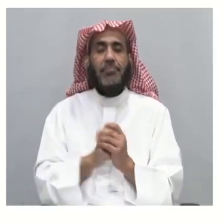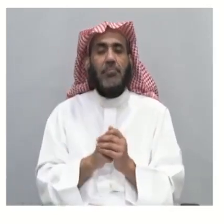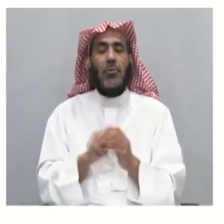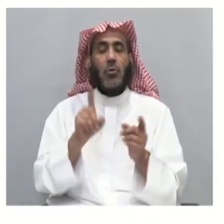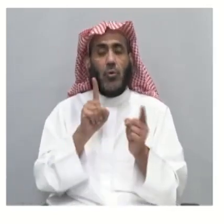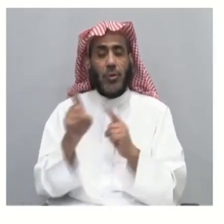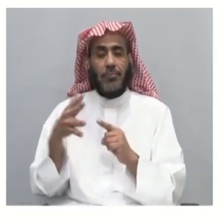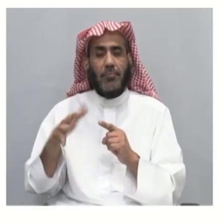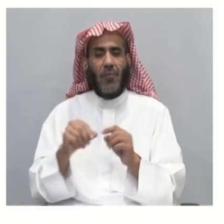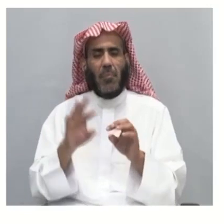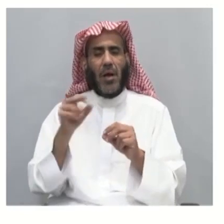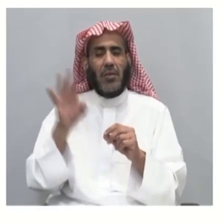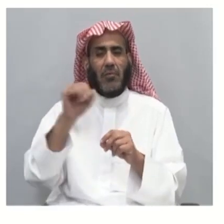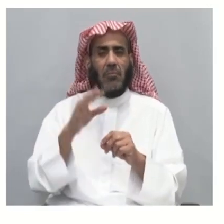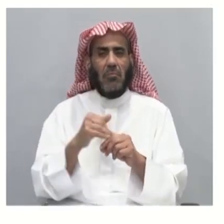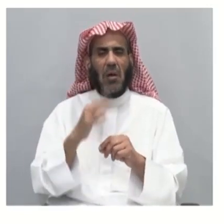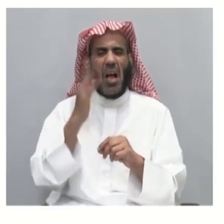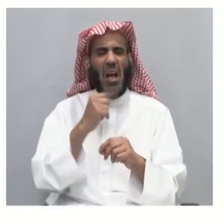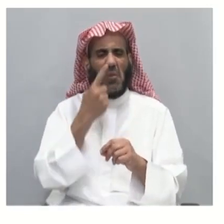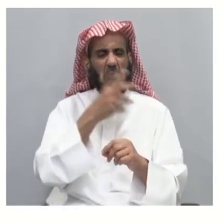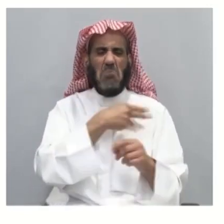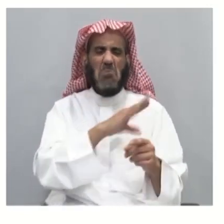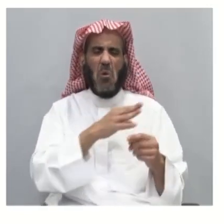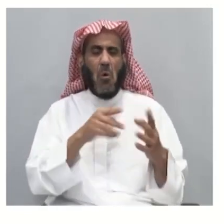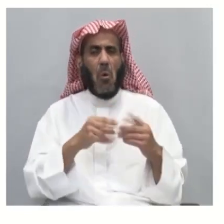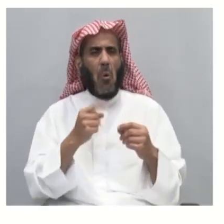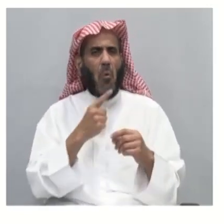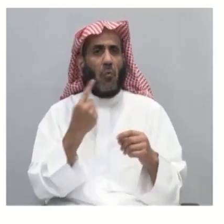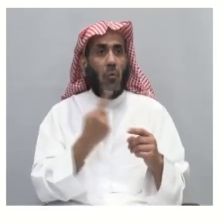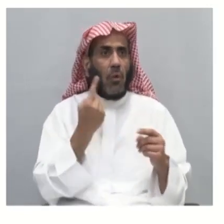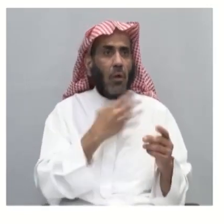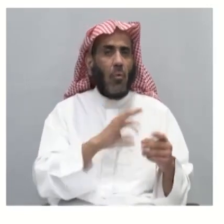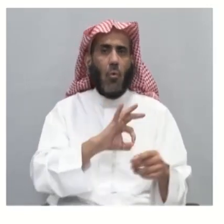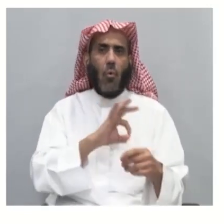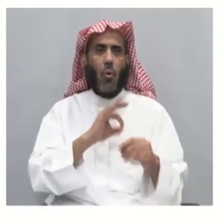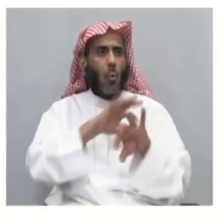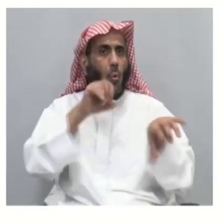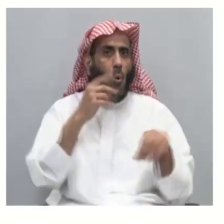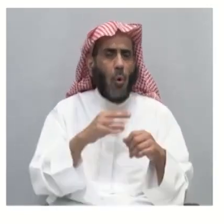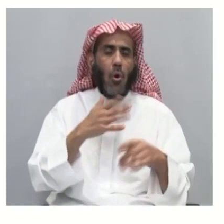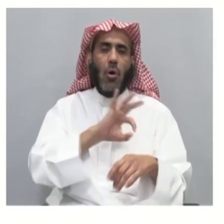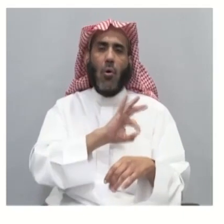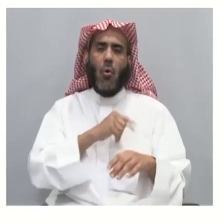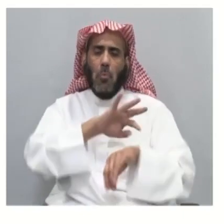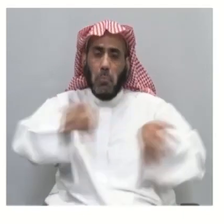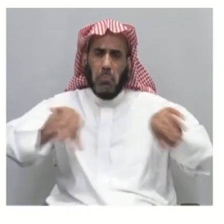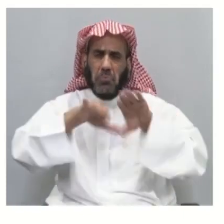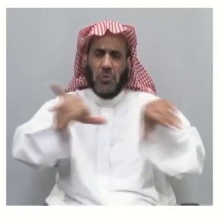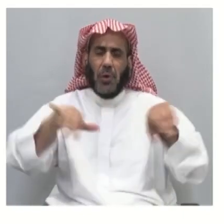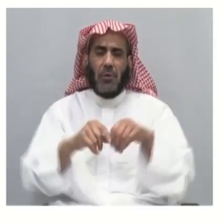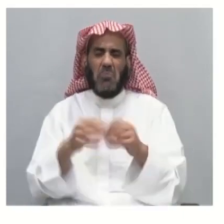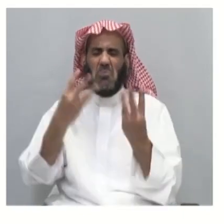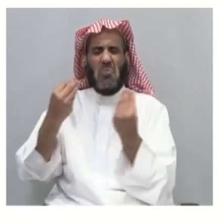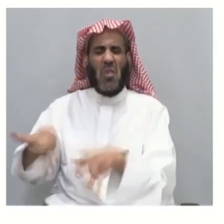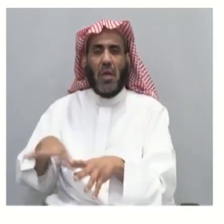نشير ايضا في بعض الصفات انه غير مطيع وانه فضولي ويحب السباحه تلاحظ هنا يضيع